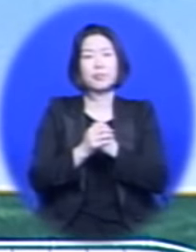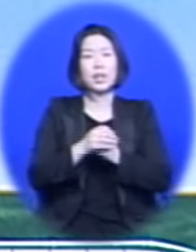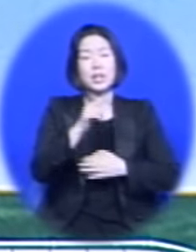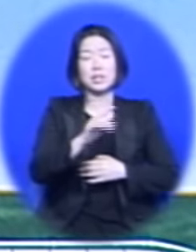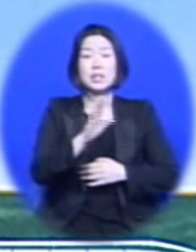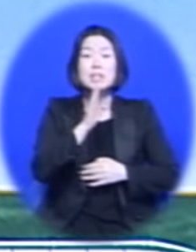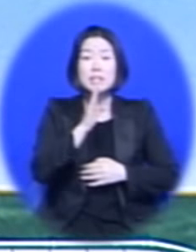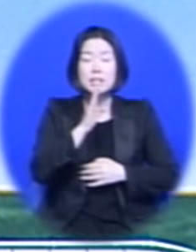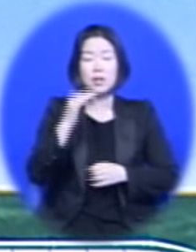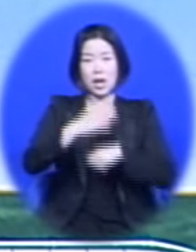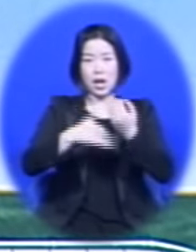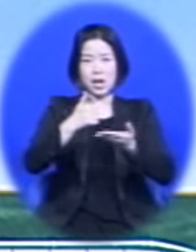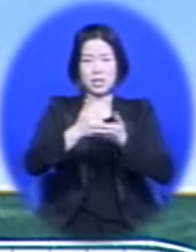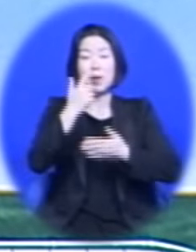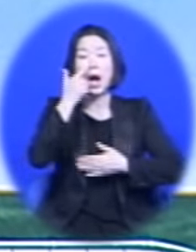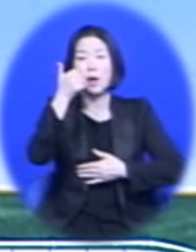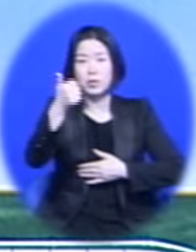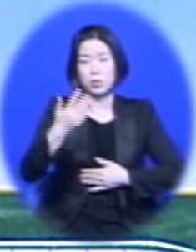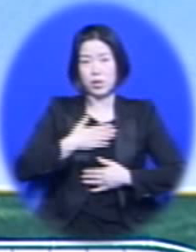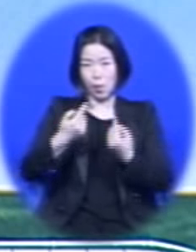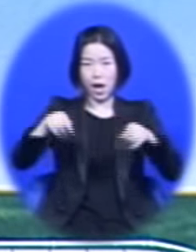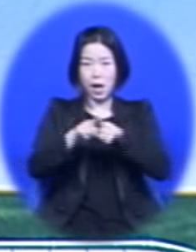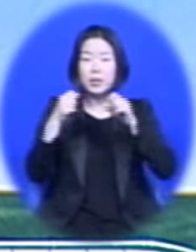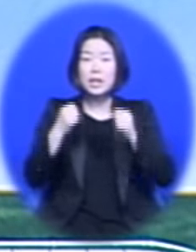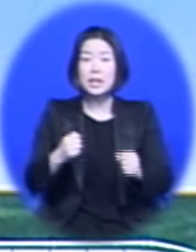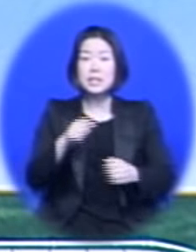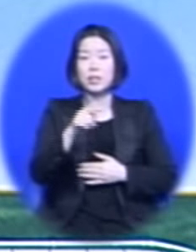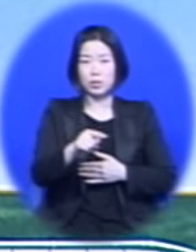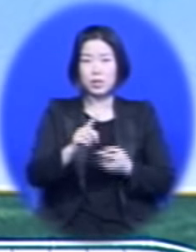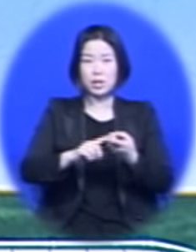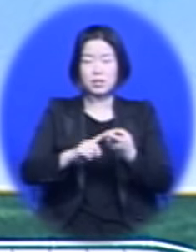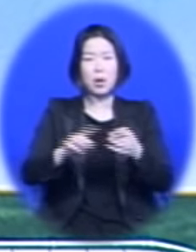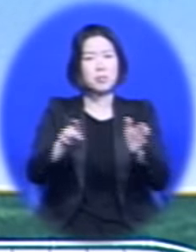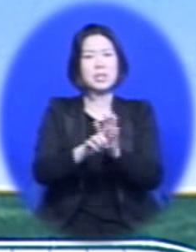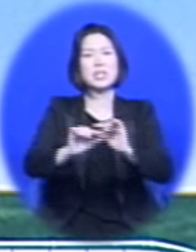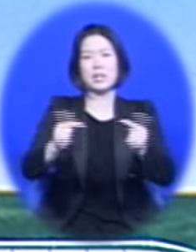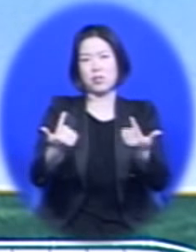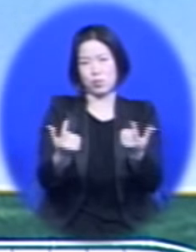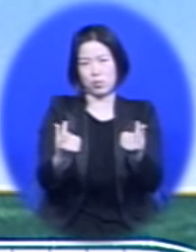그건 실제로는 하나님이 아버지시고 나와 함께 계시다는 것을 안 믿는 거죠.